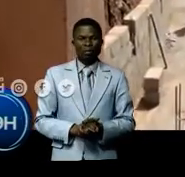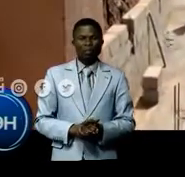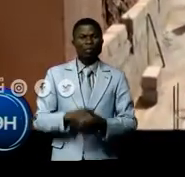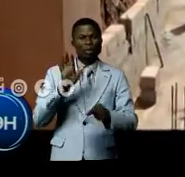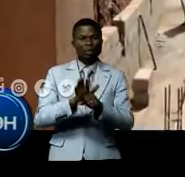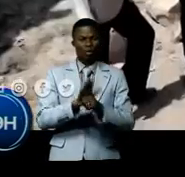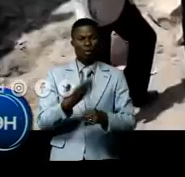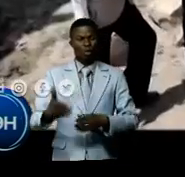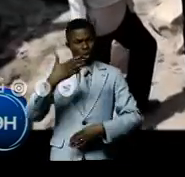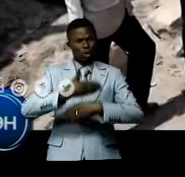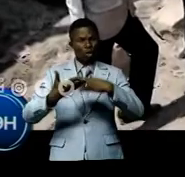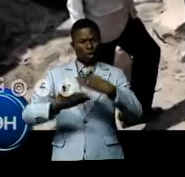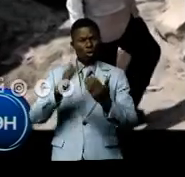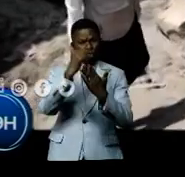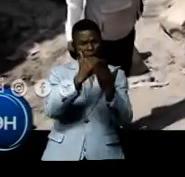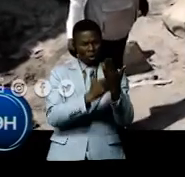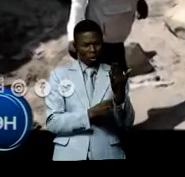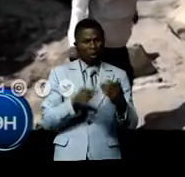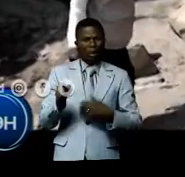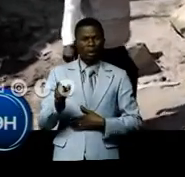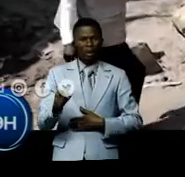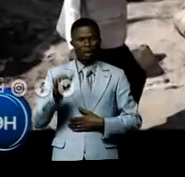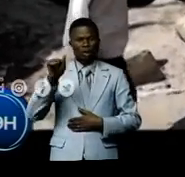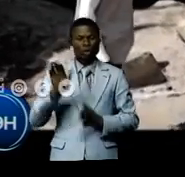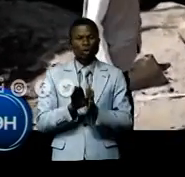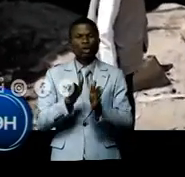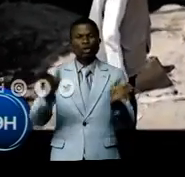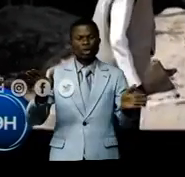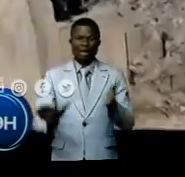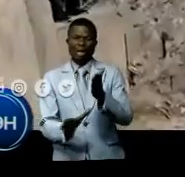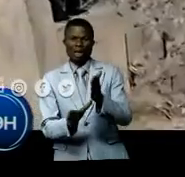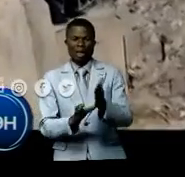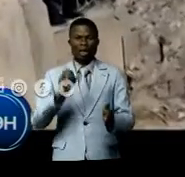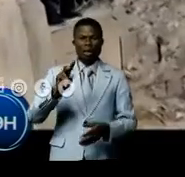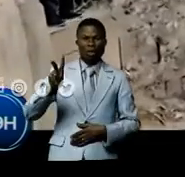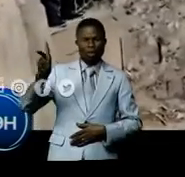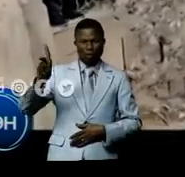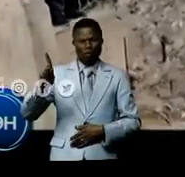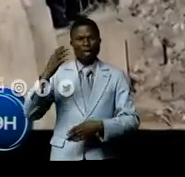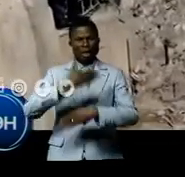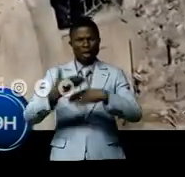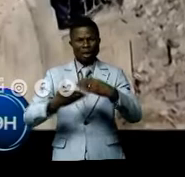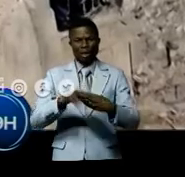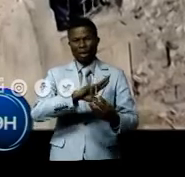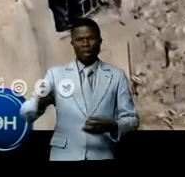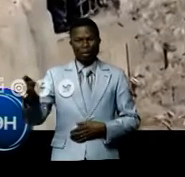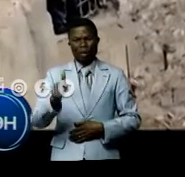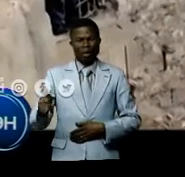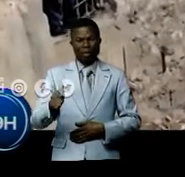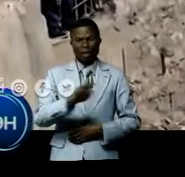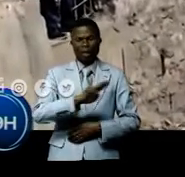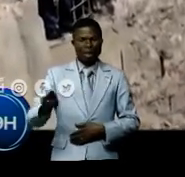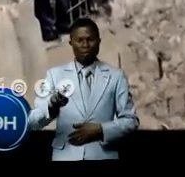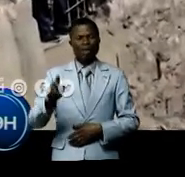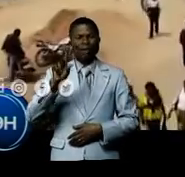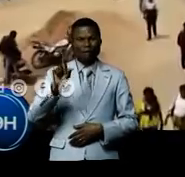différents ouvrages visités par Pico Mouépou, directeur général adjoint de l'OVD, ont été construits en 2020 et 2021. Il